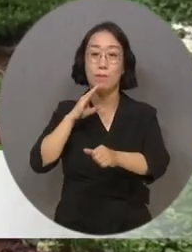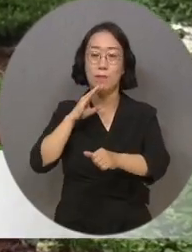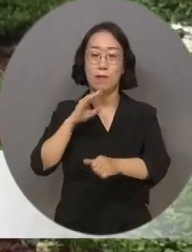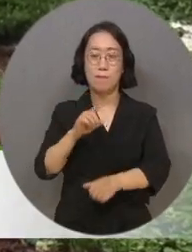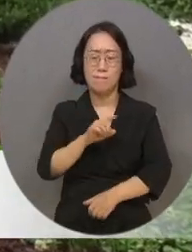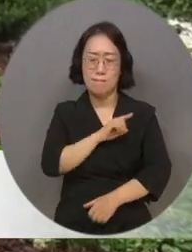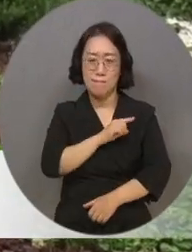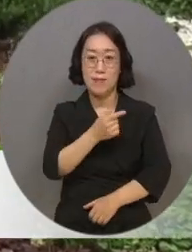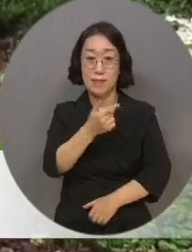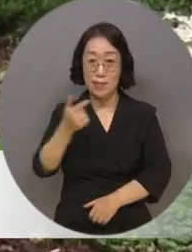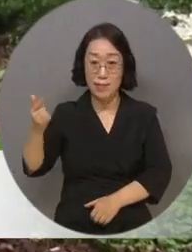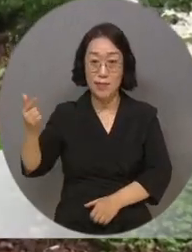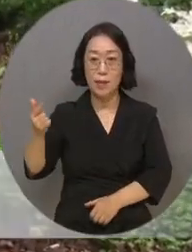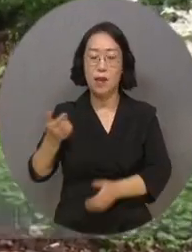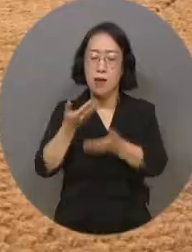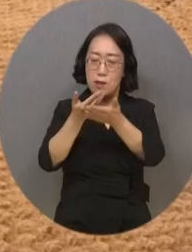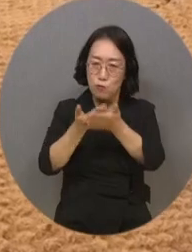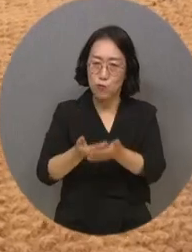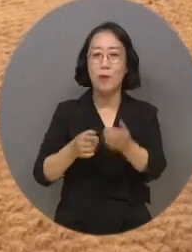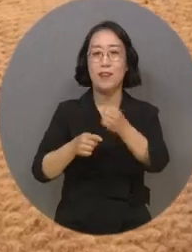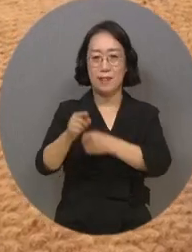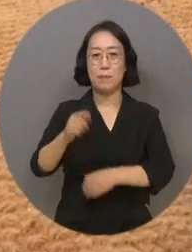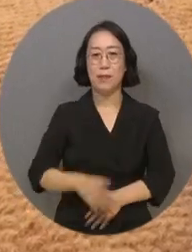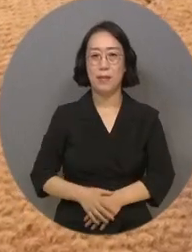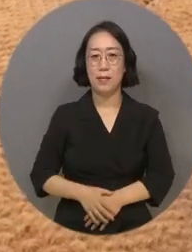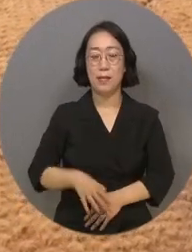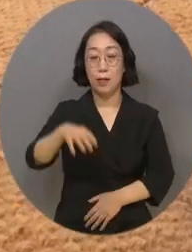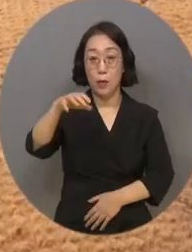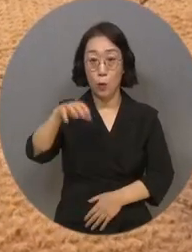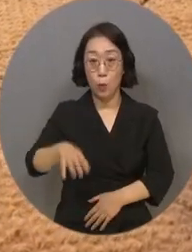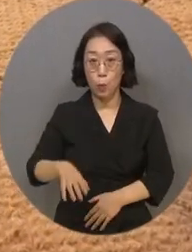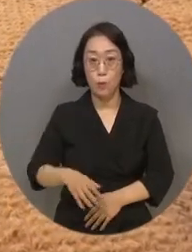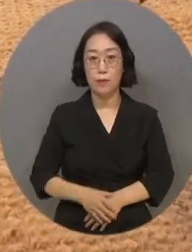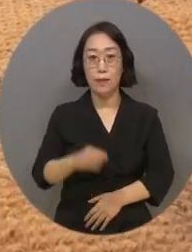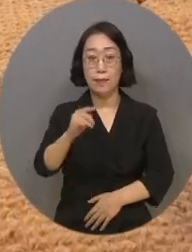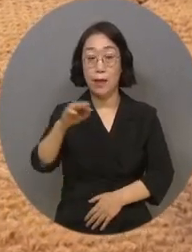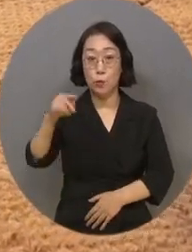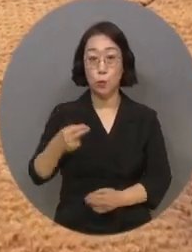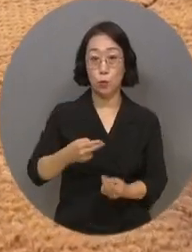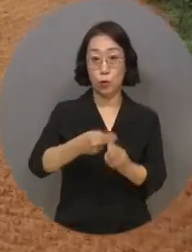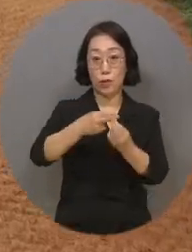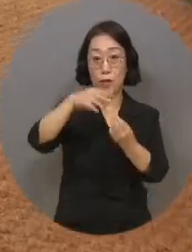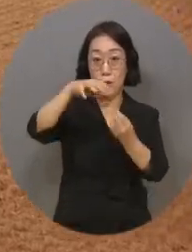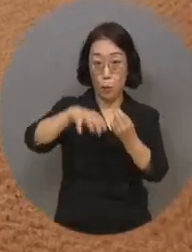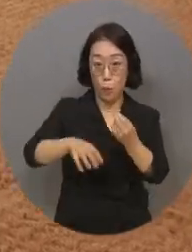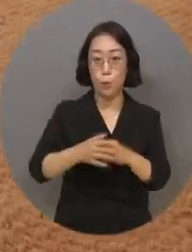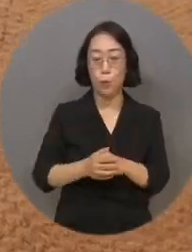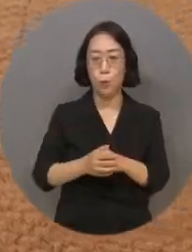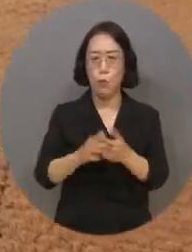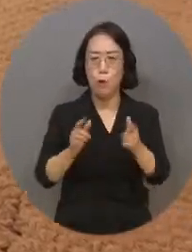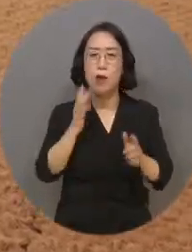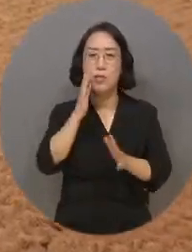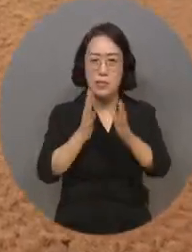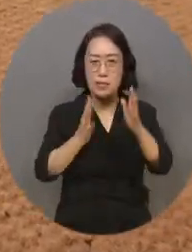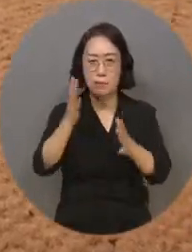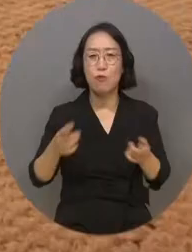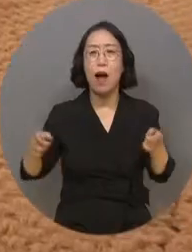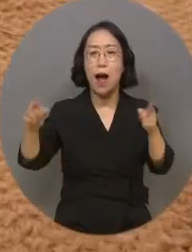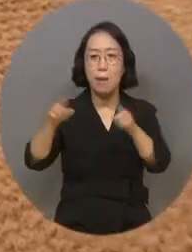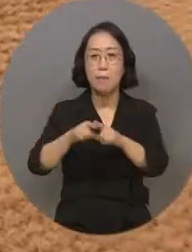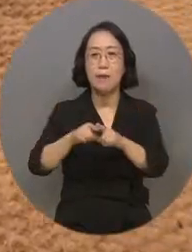굉장히 상징성이 있고 의미가 있어요. 케어팜은 탄소를 저장하는 생태 농장이자 다양한 식물이 함께